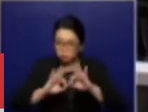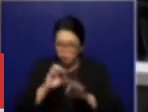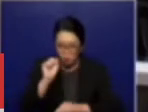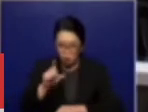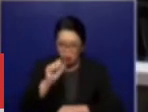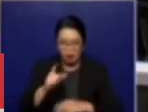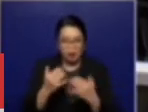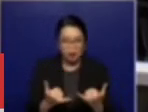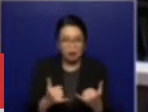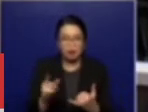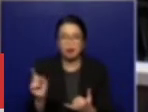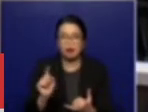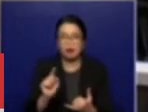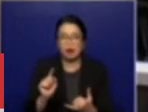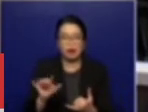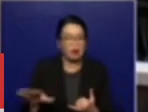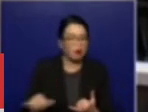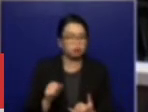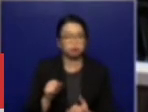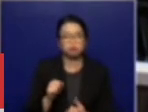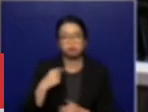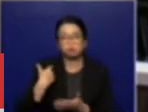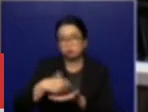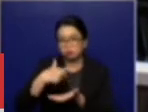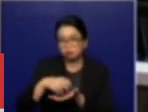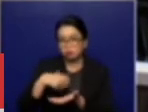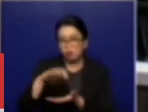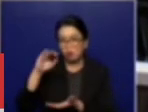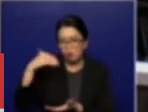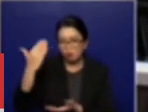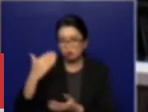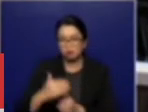นี้ขึ้นมาก่อนท่านประธานครับ